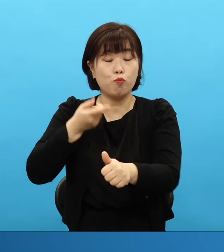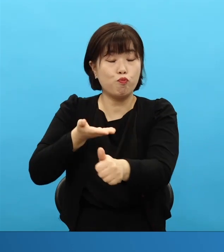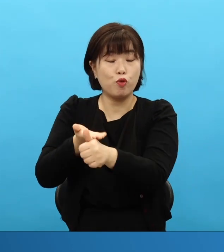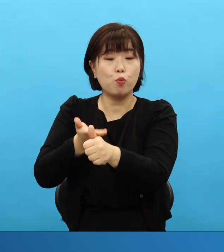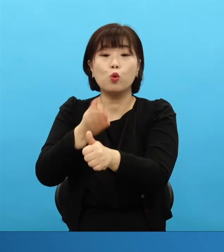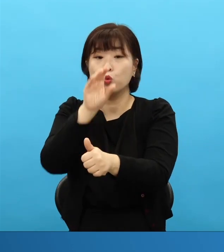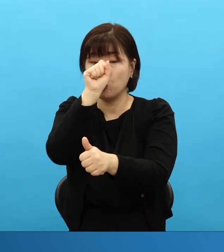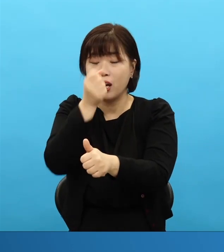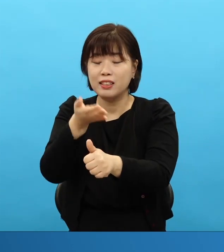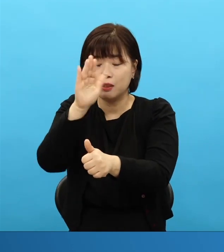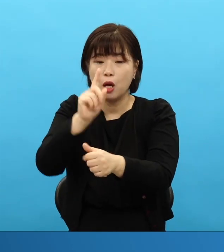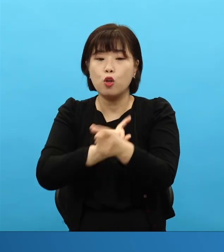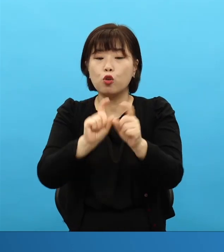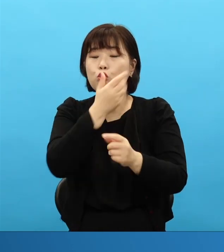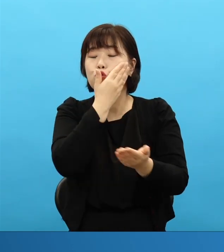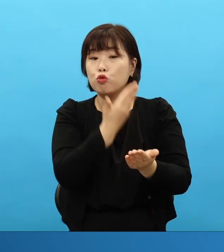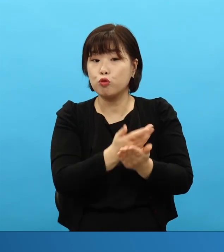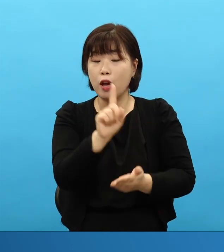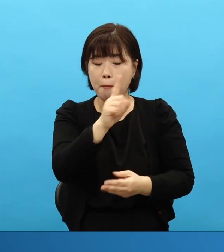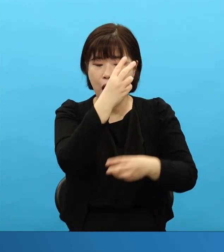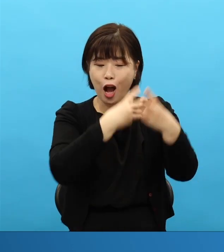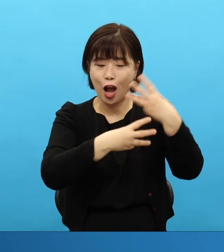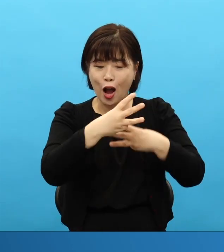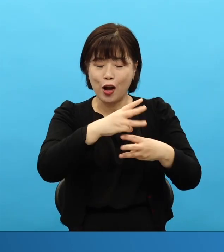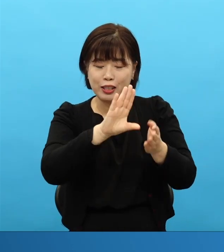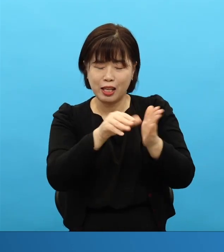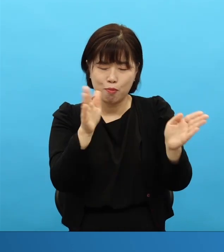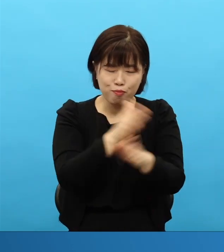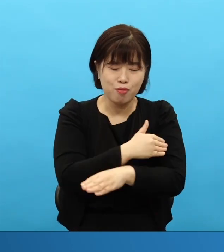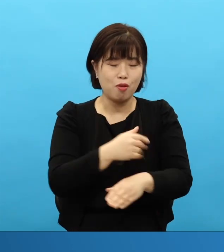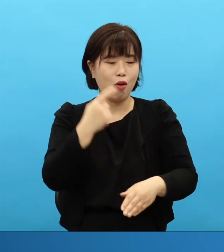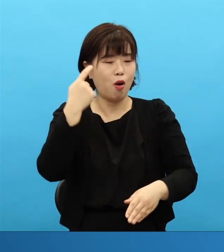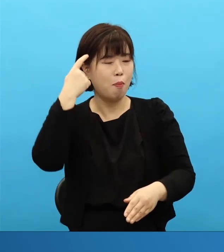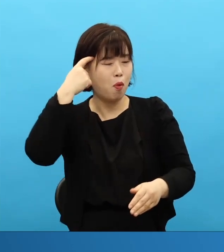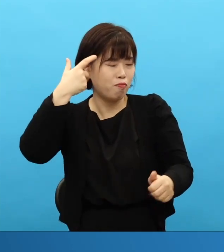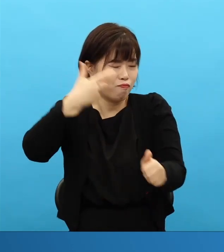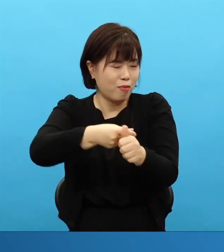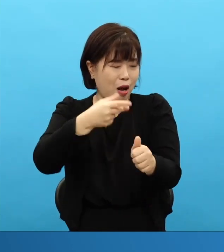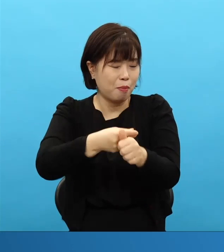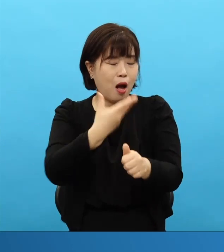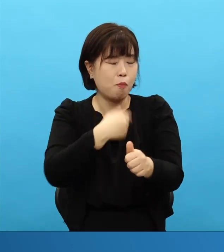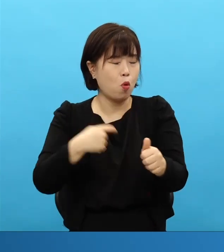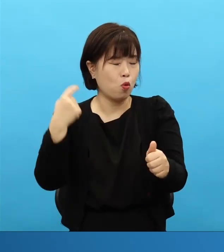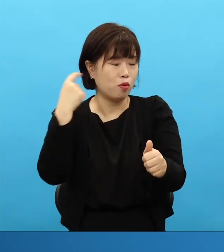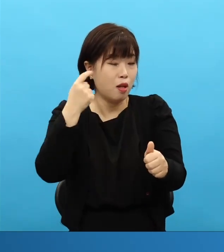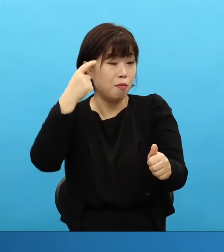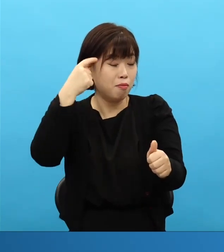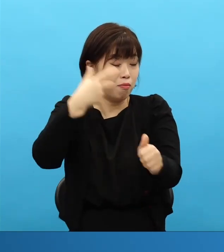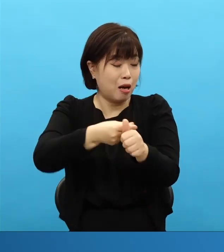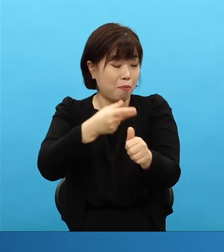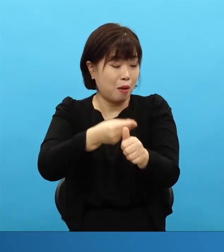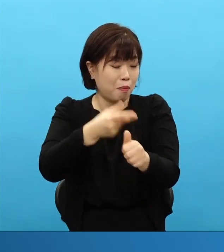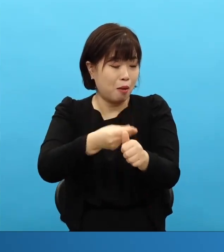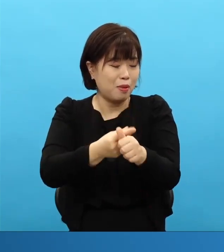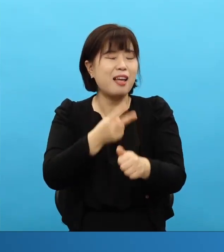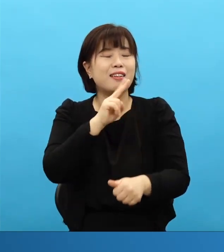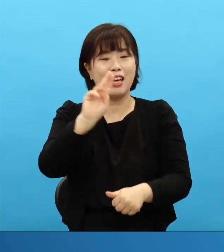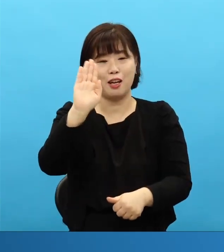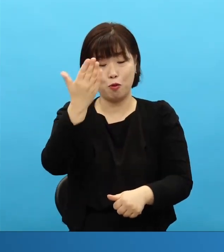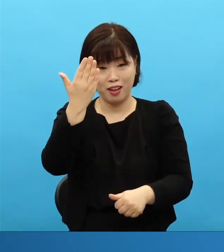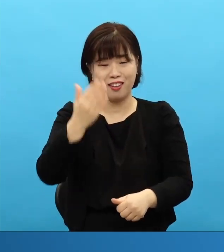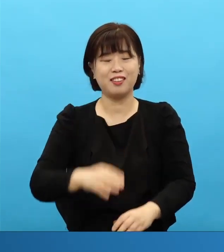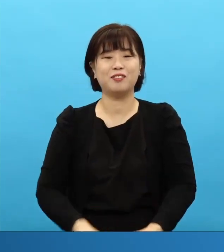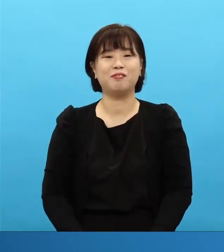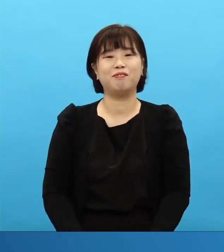237, 5천 종족에 절대망대가 세워질 것을 믿습니다. 아멘, 감사합니다. 네, 어릴 적에 복음이 들어가야 되는 우리